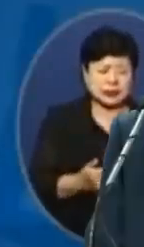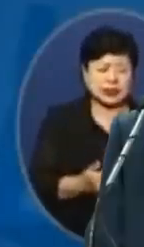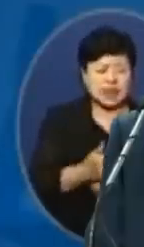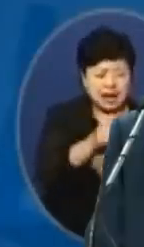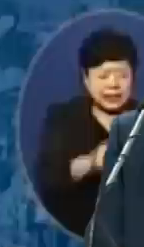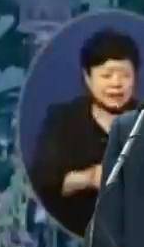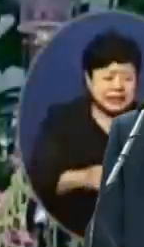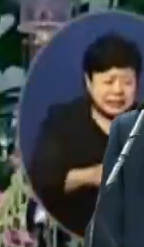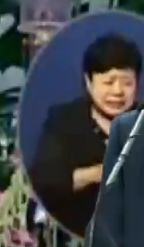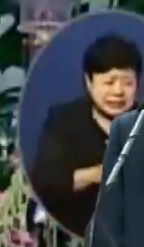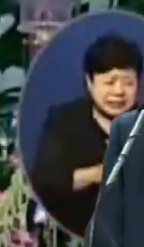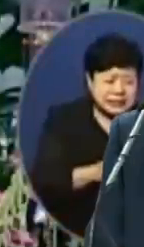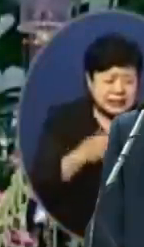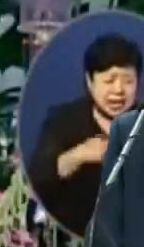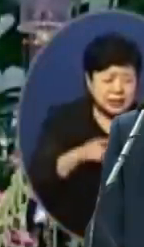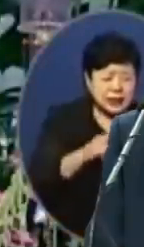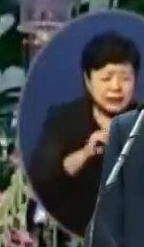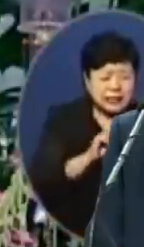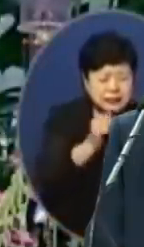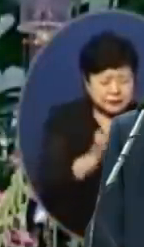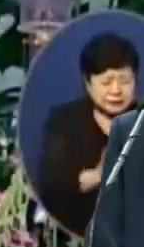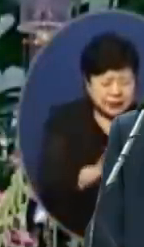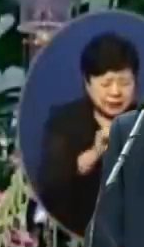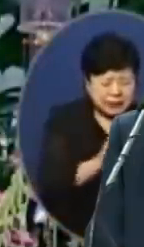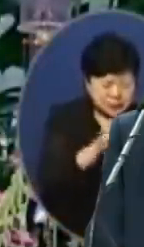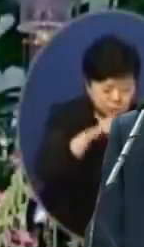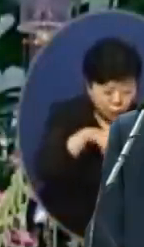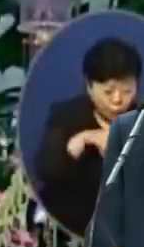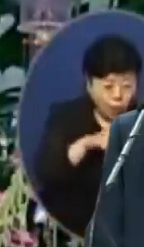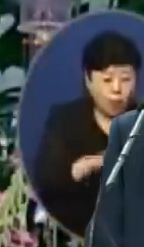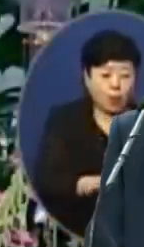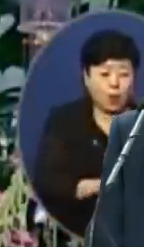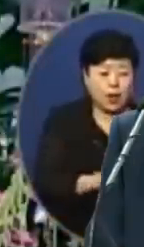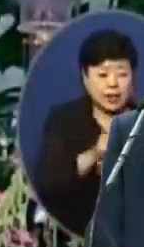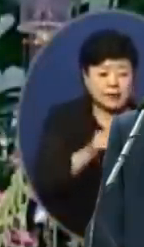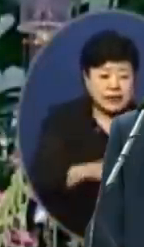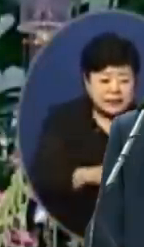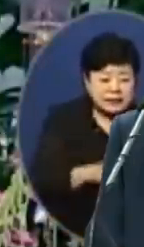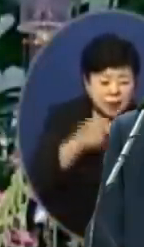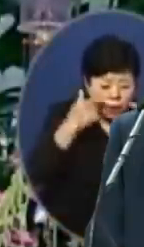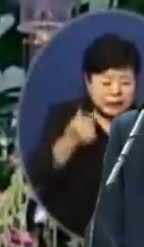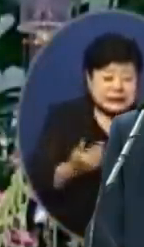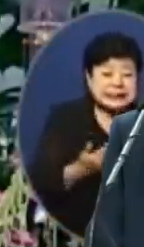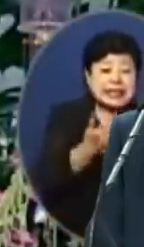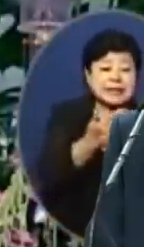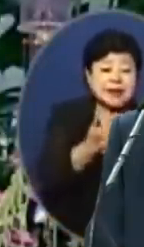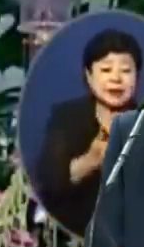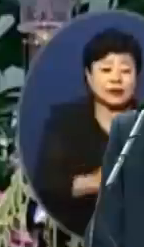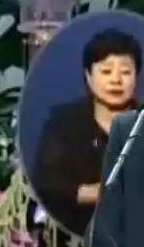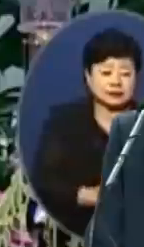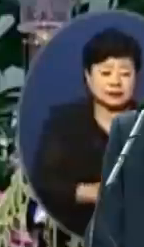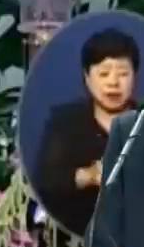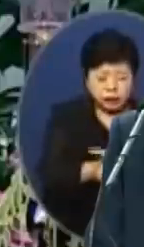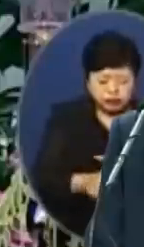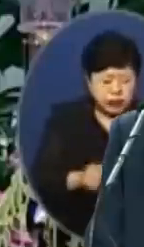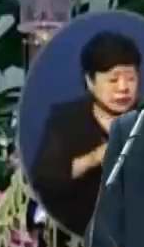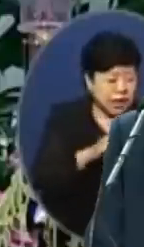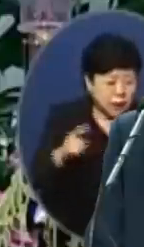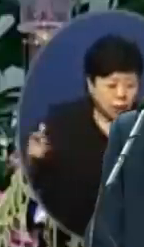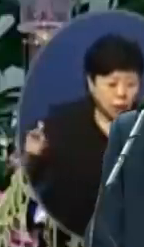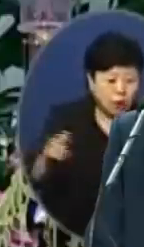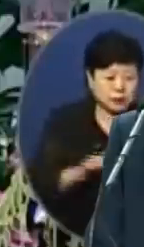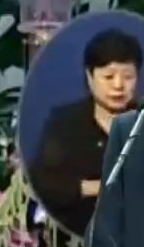그것이 하나님의 뜻인지를 알기 위해 성경을 찾았습니다. 성경을 통해 하나님의 뜻이라고 확신이 들면 절대로 뒤로 물러가지